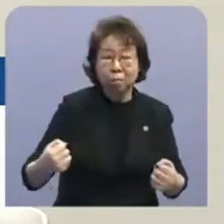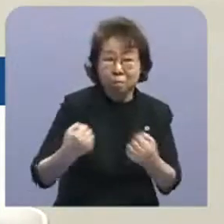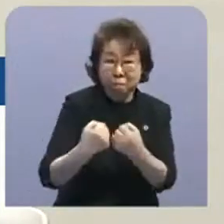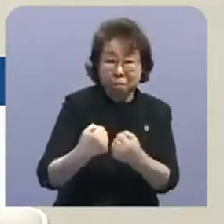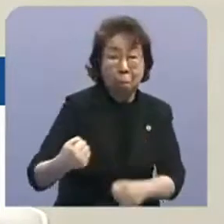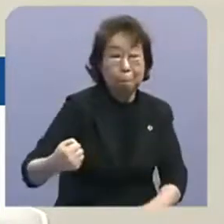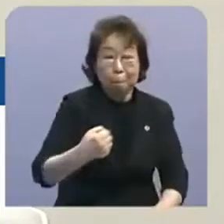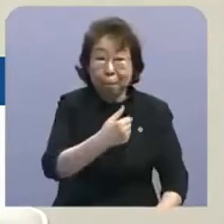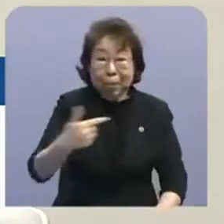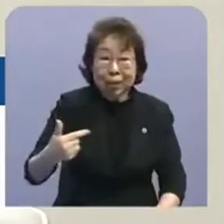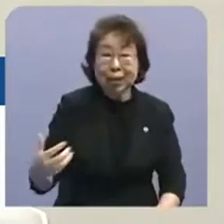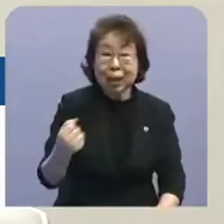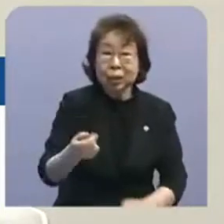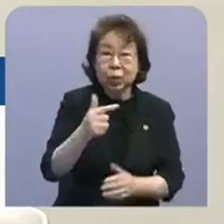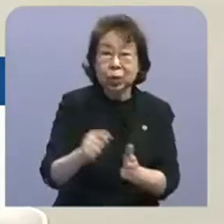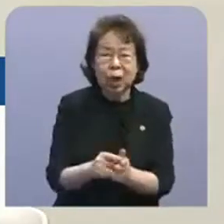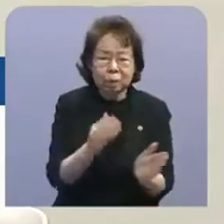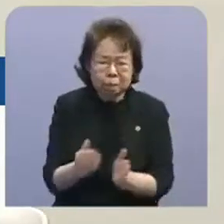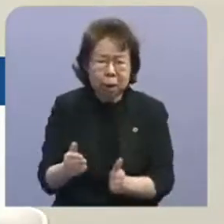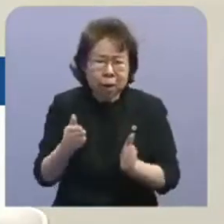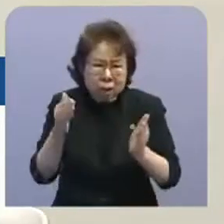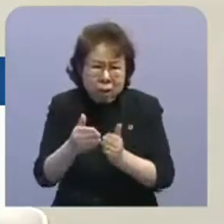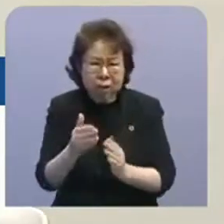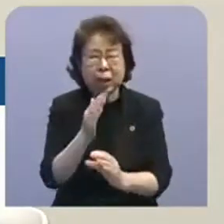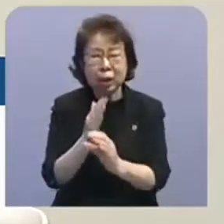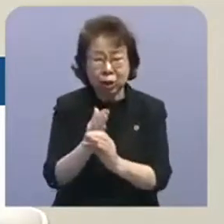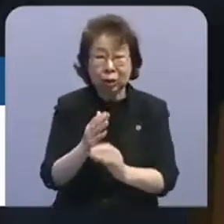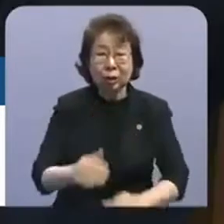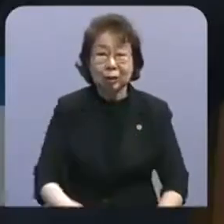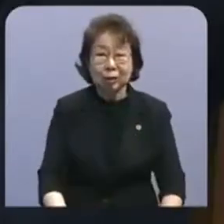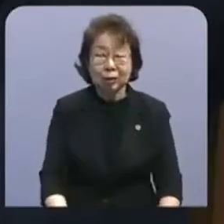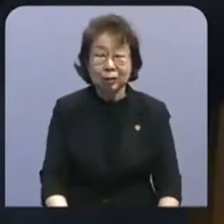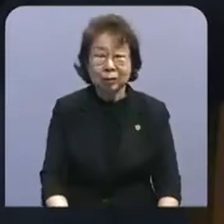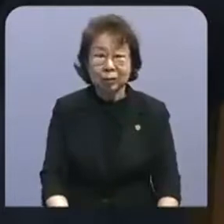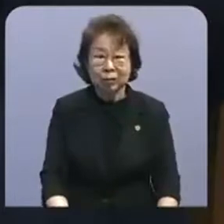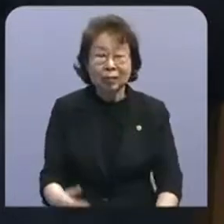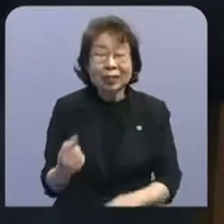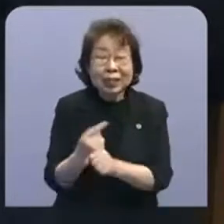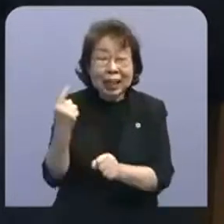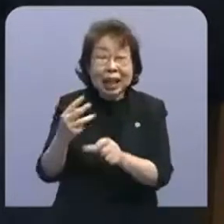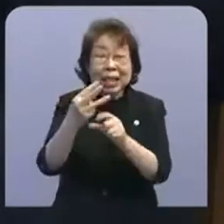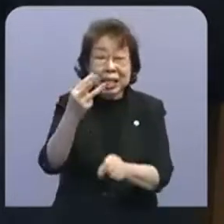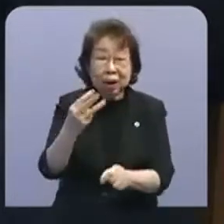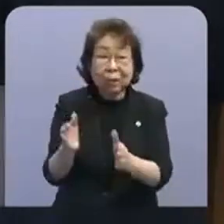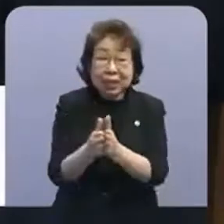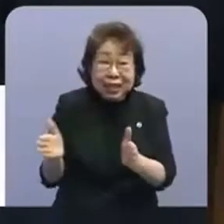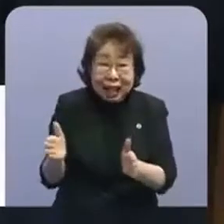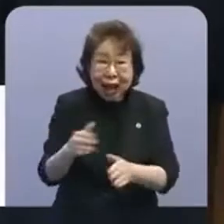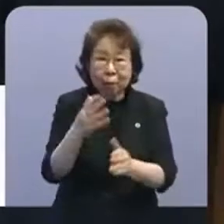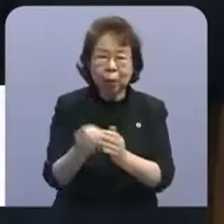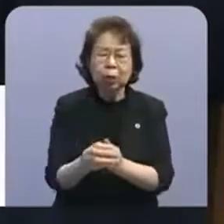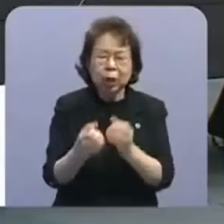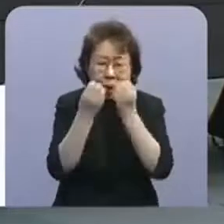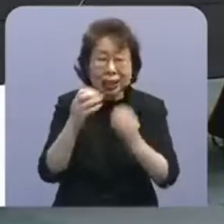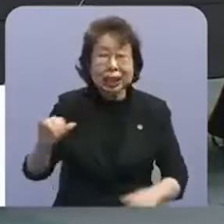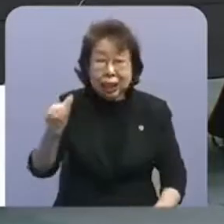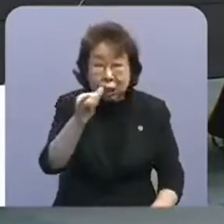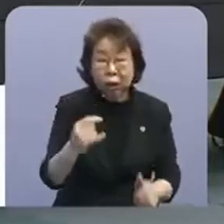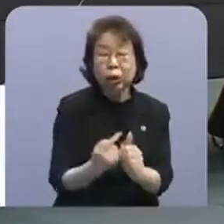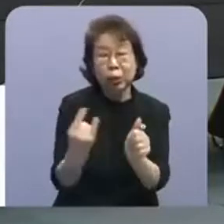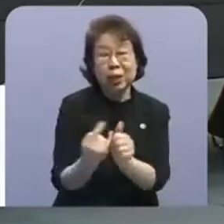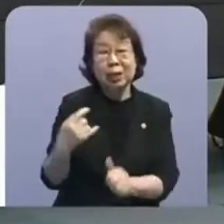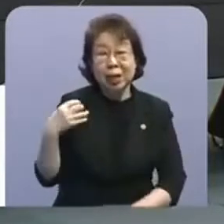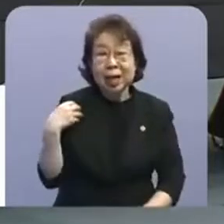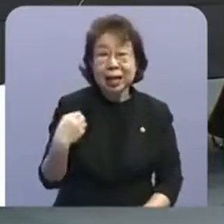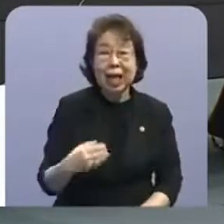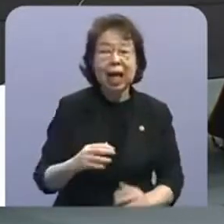방안에 마련에 역량을 집중해 주시기를 바랍니다. 지난해 3월 출범한 가덕신공항 기술위원회는